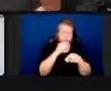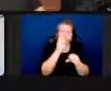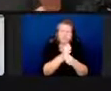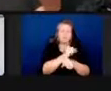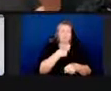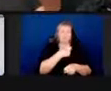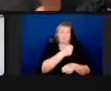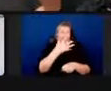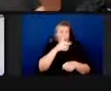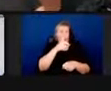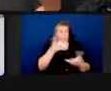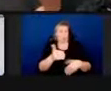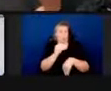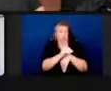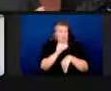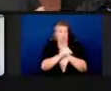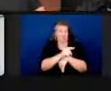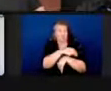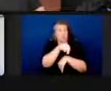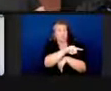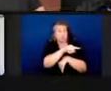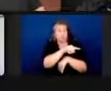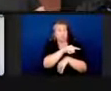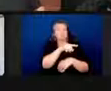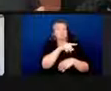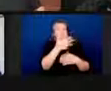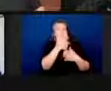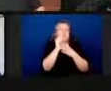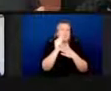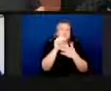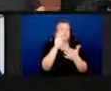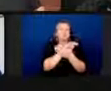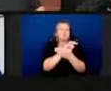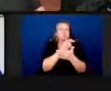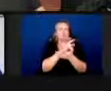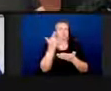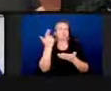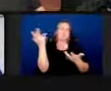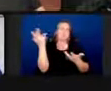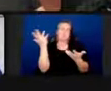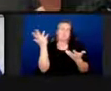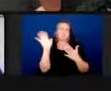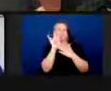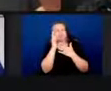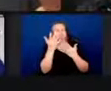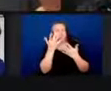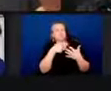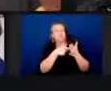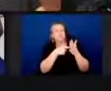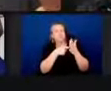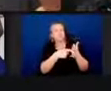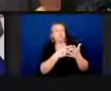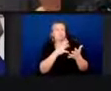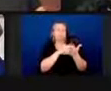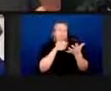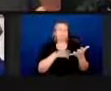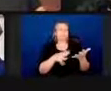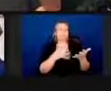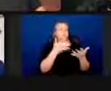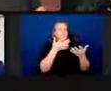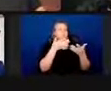لدينا عدد كبير من المديرين التنفيذيين هنا الذين يقودون هذه المدارس، هم أبطال.